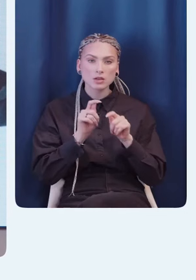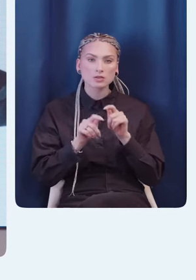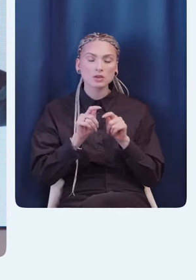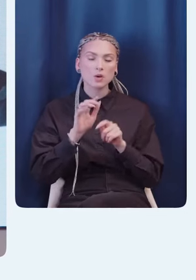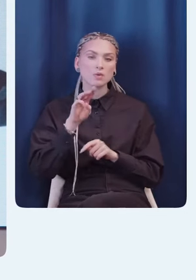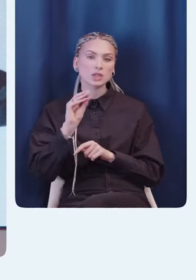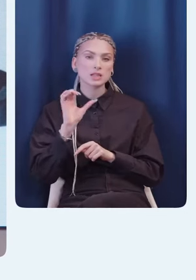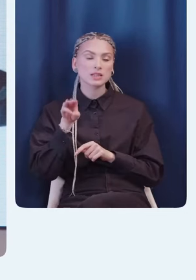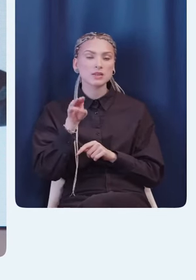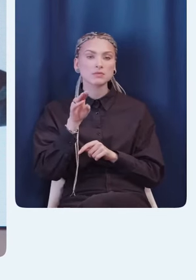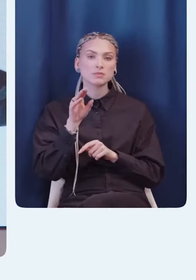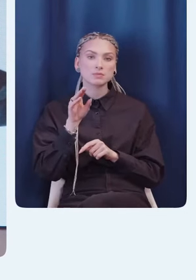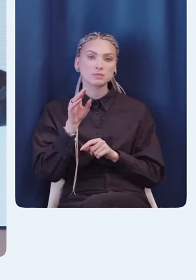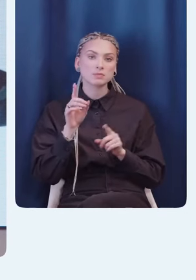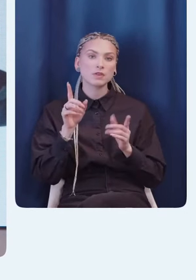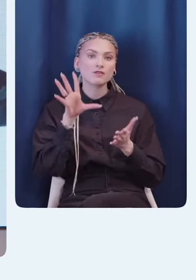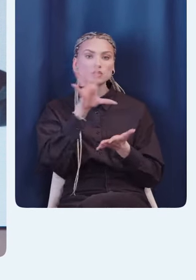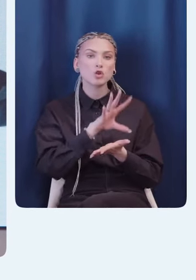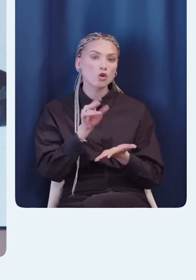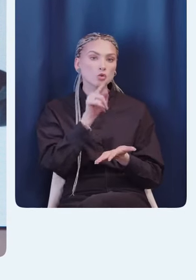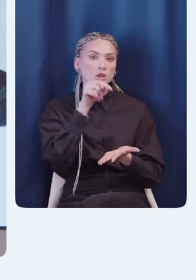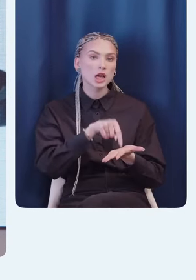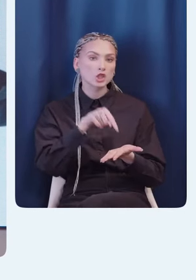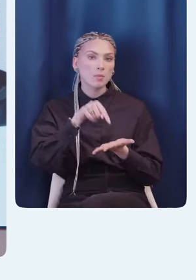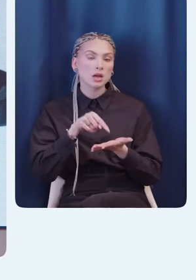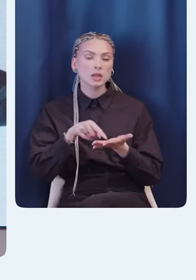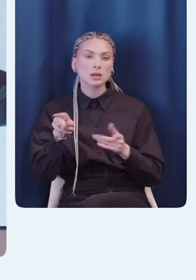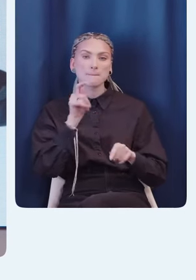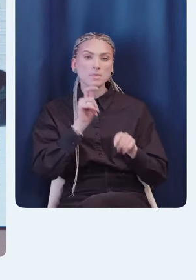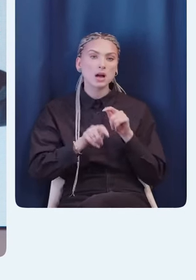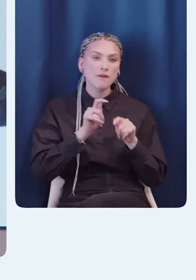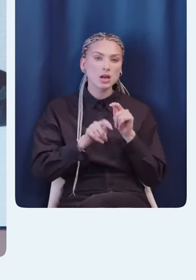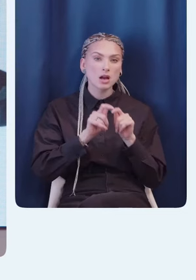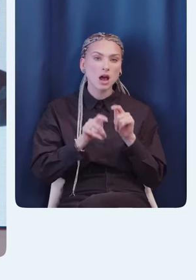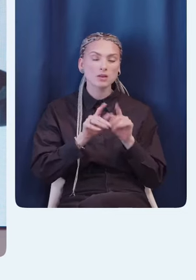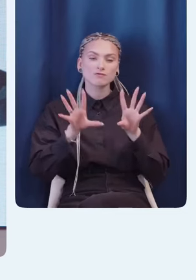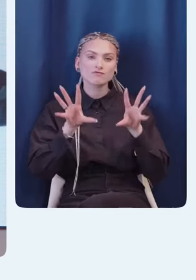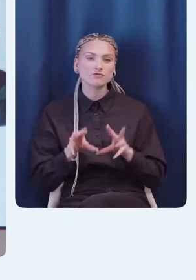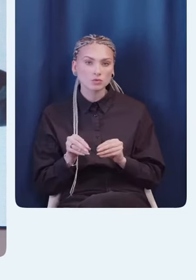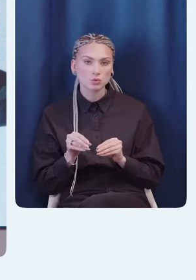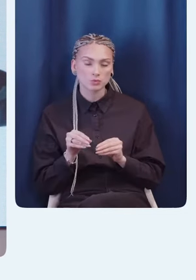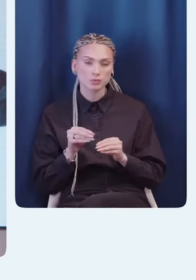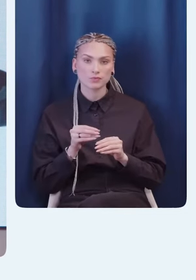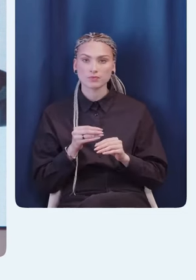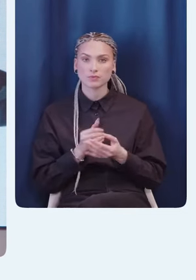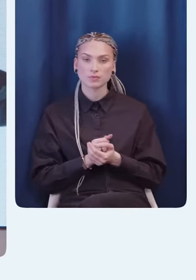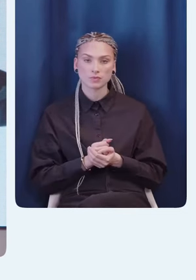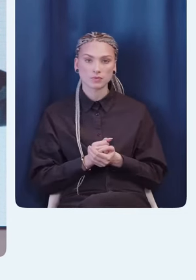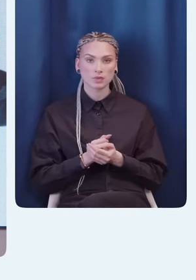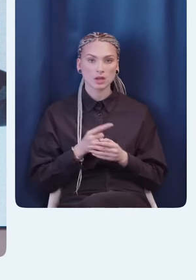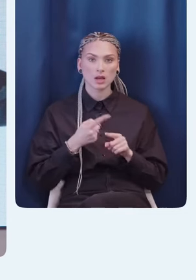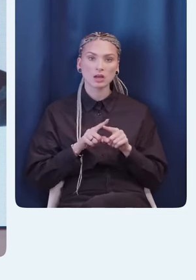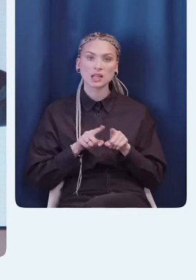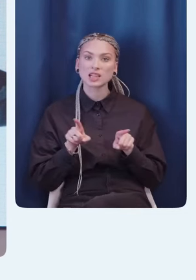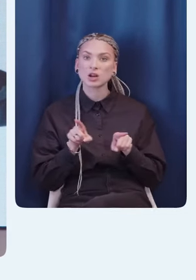UI-теста все штуки, которые она нажимает, она проверяет, есть ли там контент, description. То есть это даже не такой не